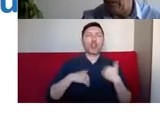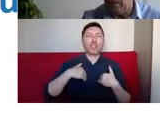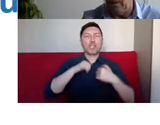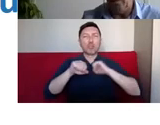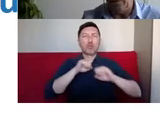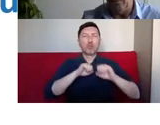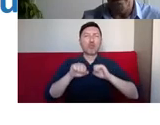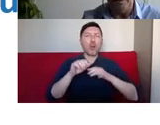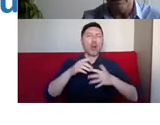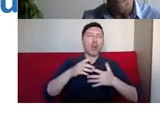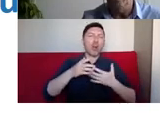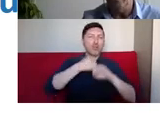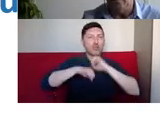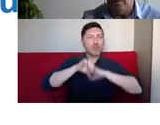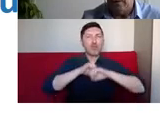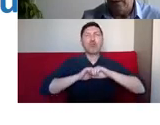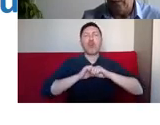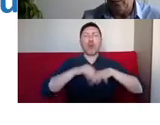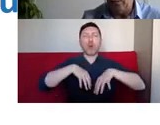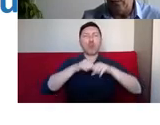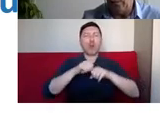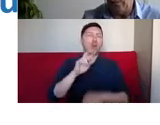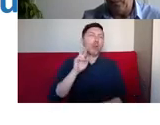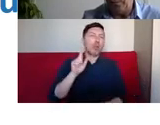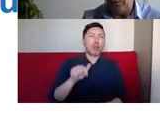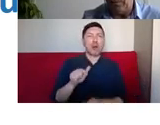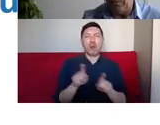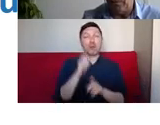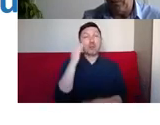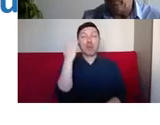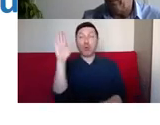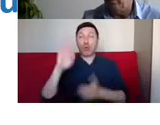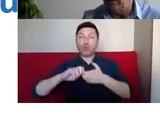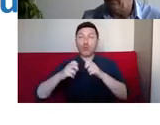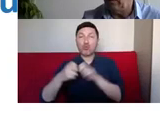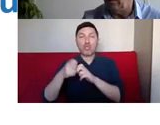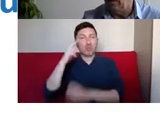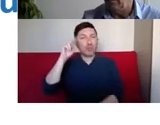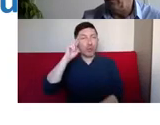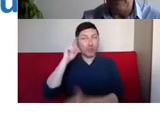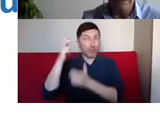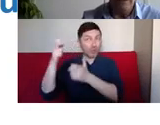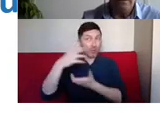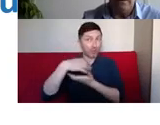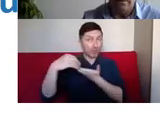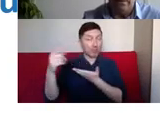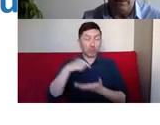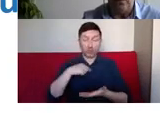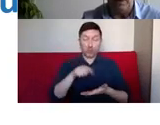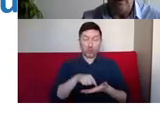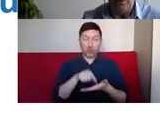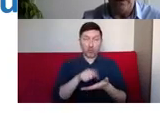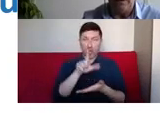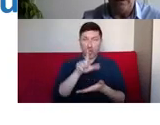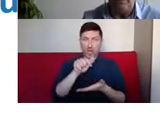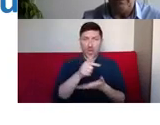aussi au niveau européen, si d'autres structures en Europe souhaitent le mettre en œuvre, nous avons modélisé ces